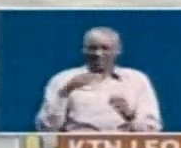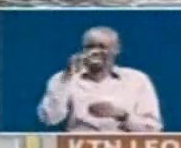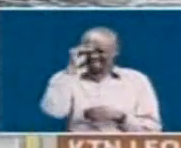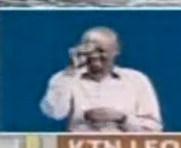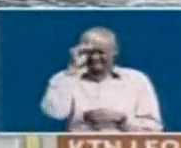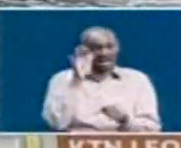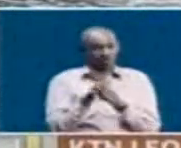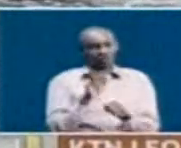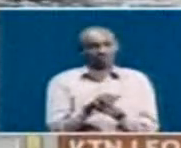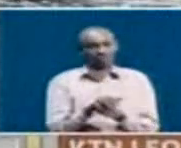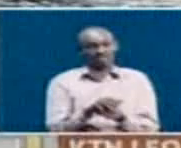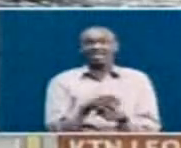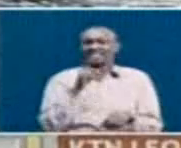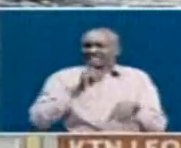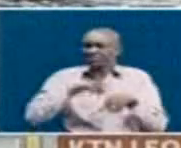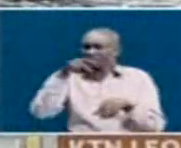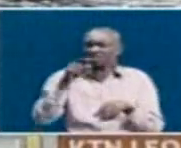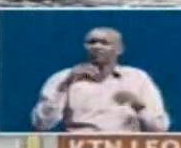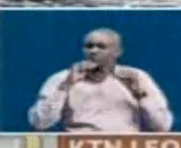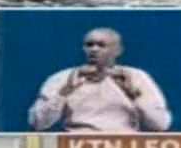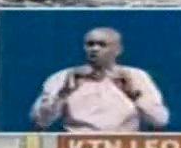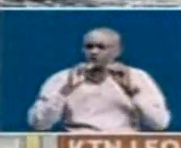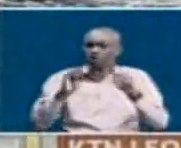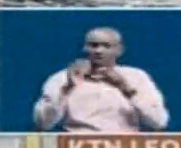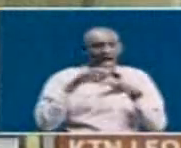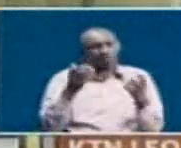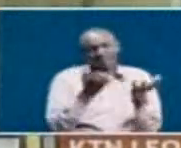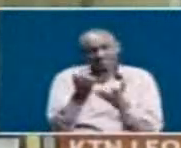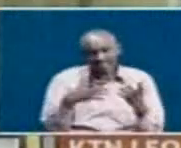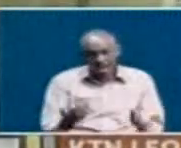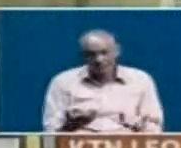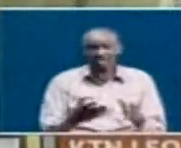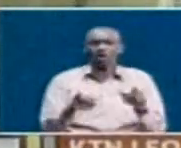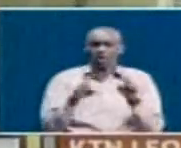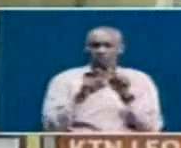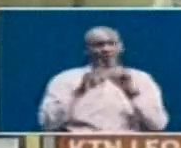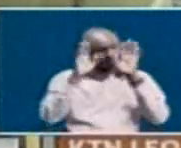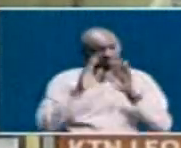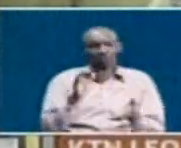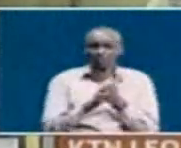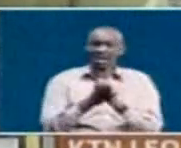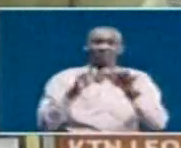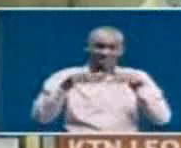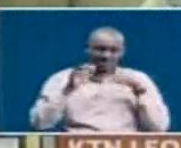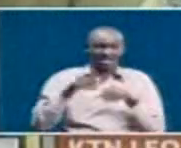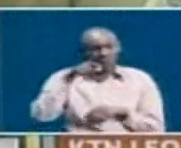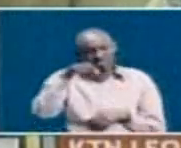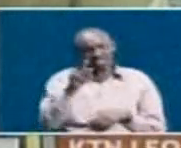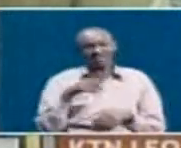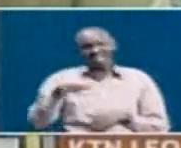mingi. Hii ilikuwa baada ya kupokea mafunzo ya kuendesha biashara na umuhimu wa kuwa mkulima licha ya kukua